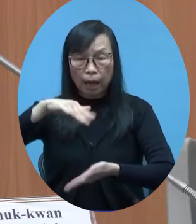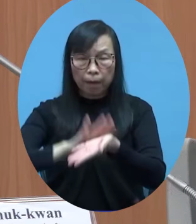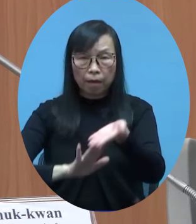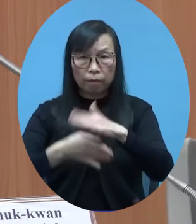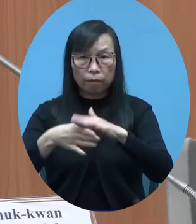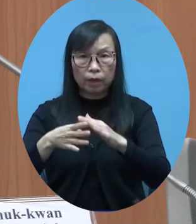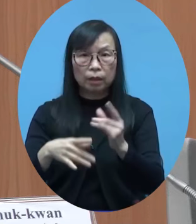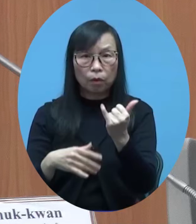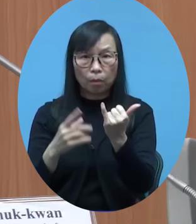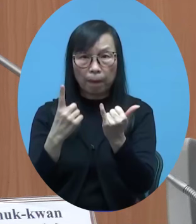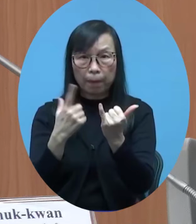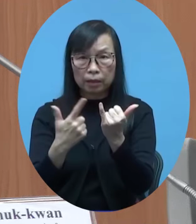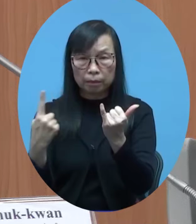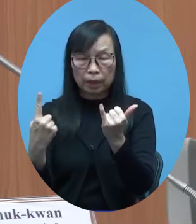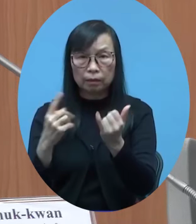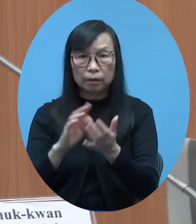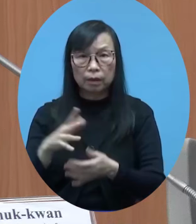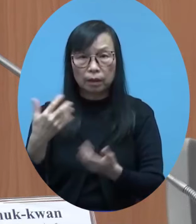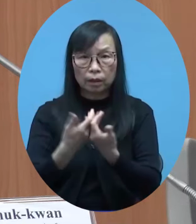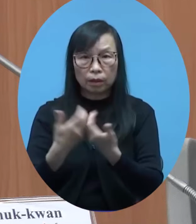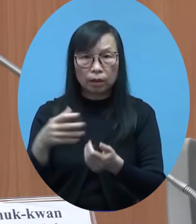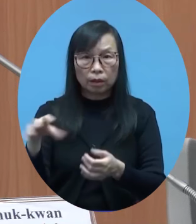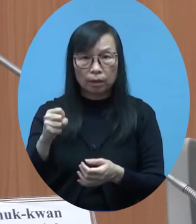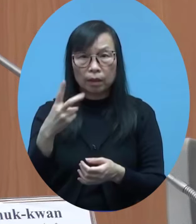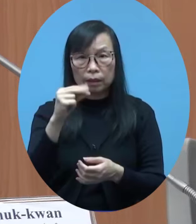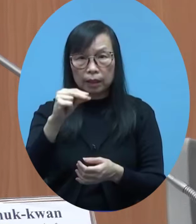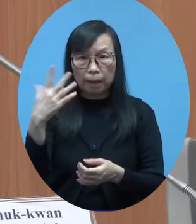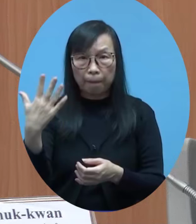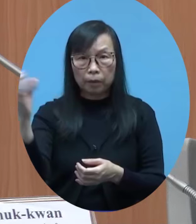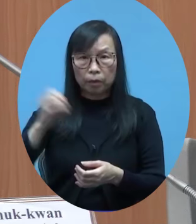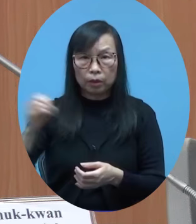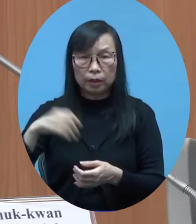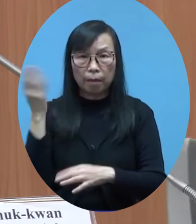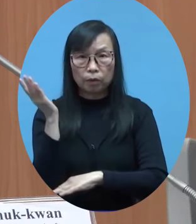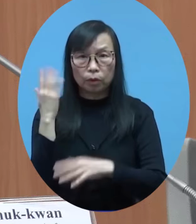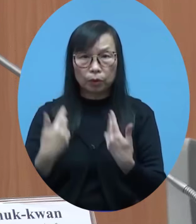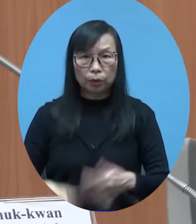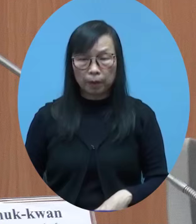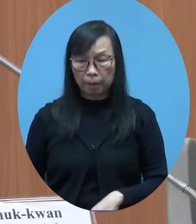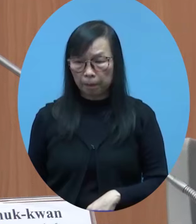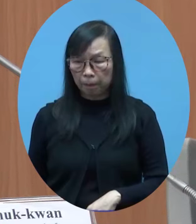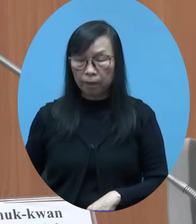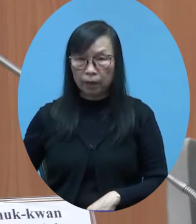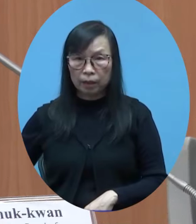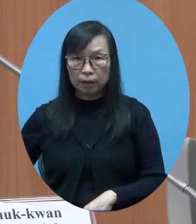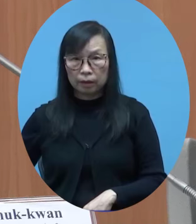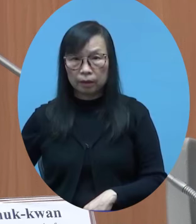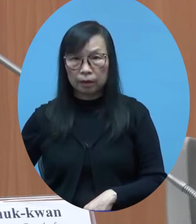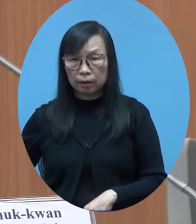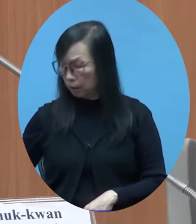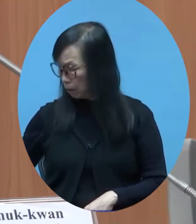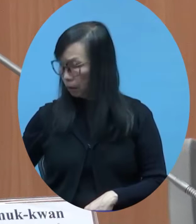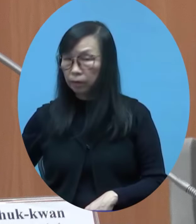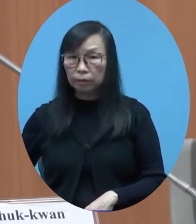係681間，個使用量咧係75%。報告去到呢度。 而家提問時間啦，請大家先舉